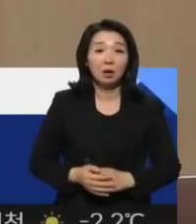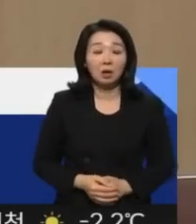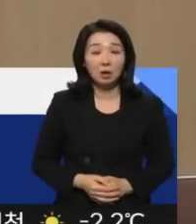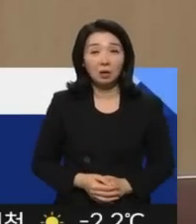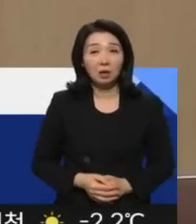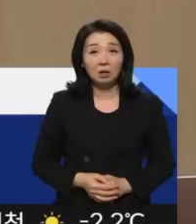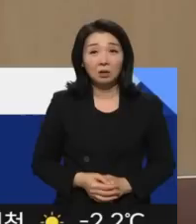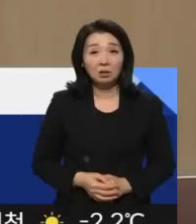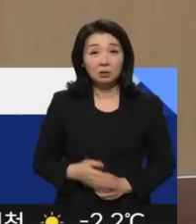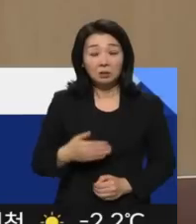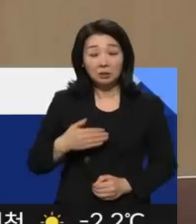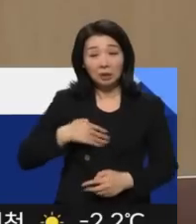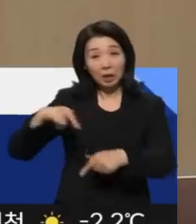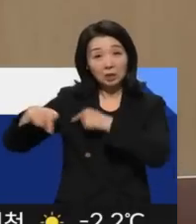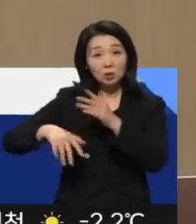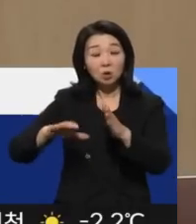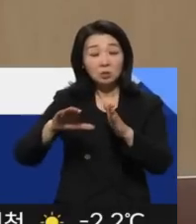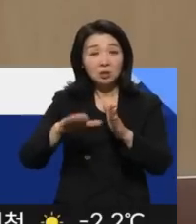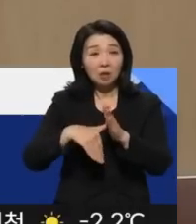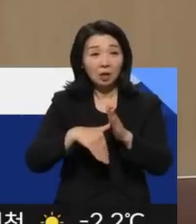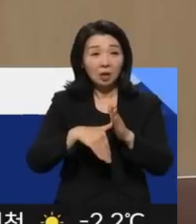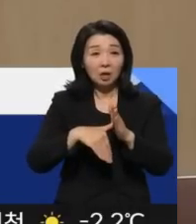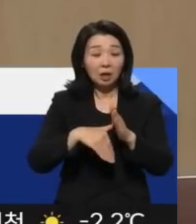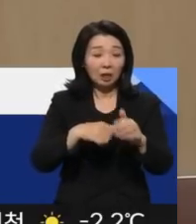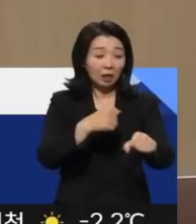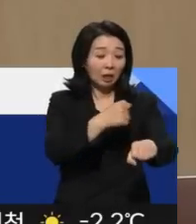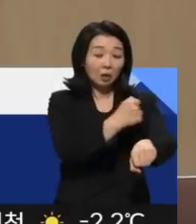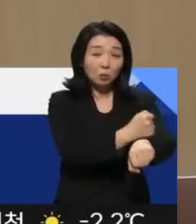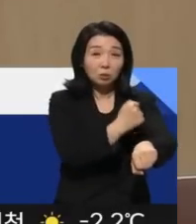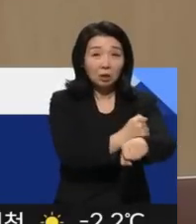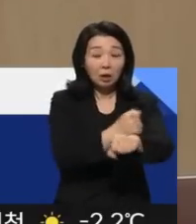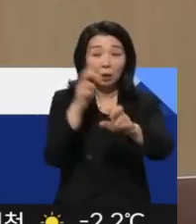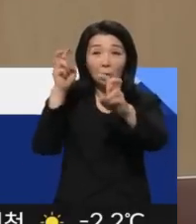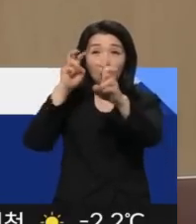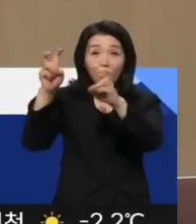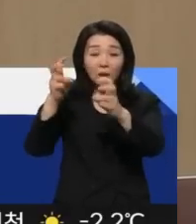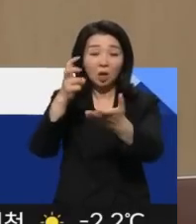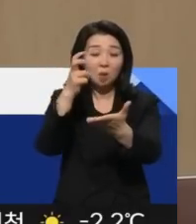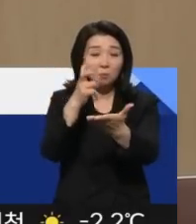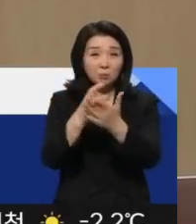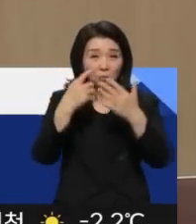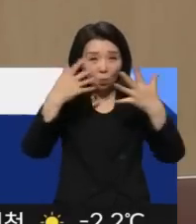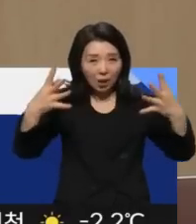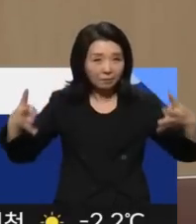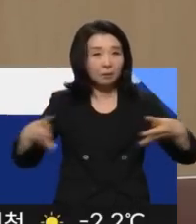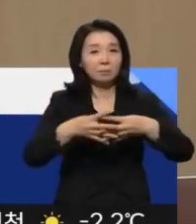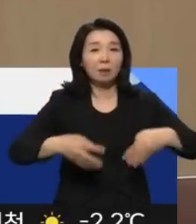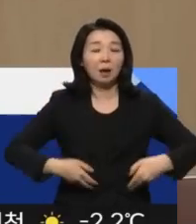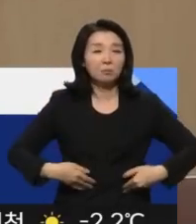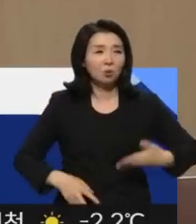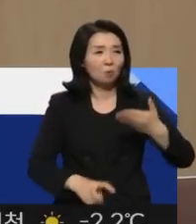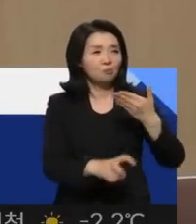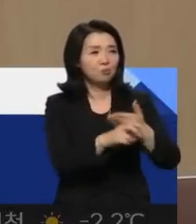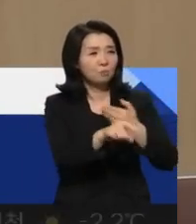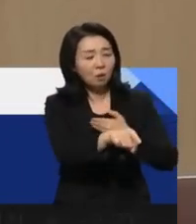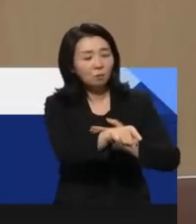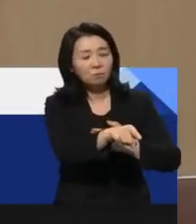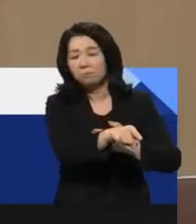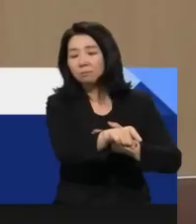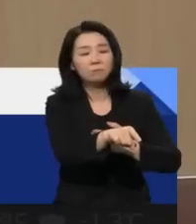중에 노사 법치주의를 확고하게 세울 것이며 불법과는